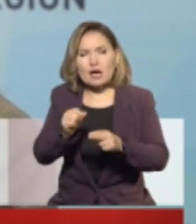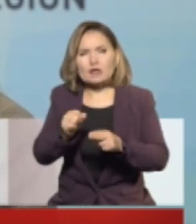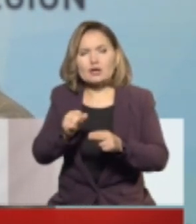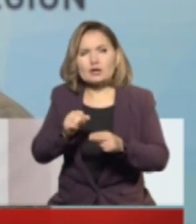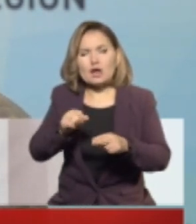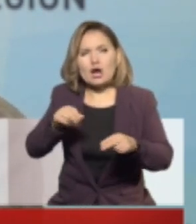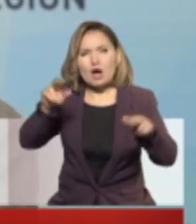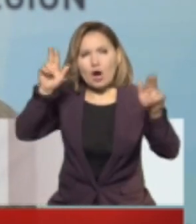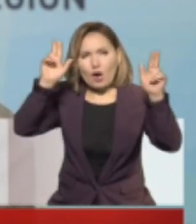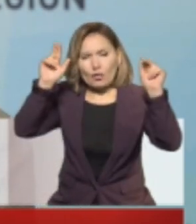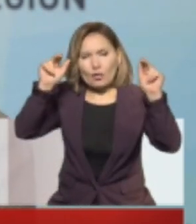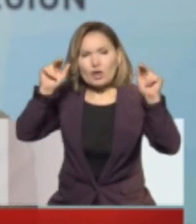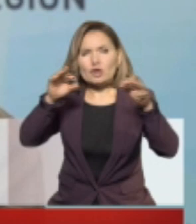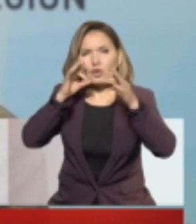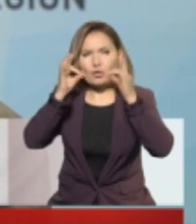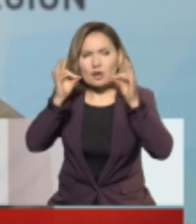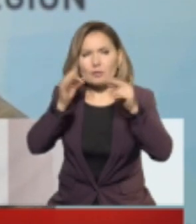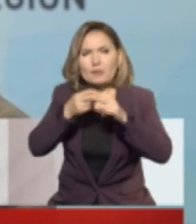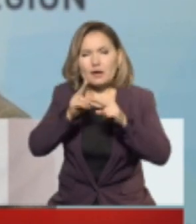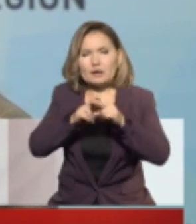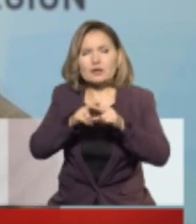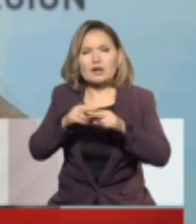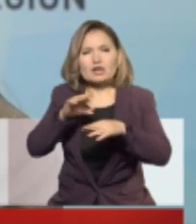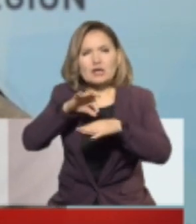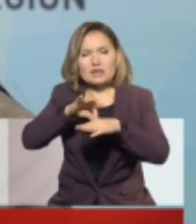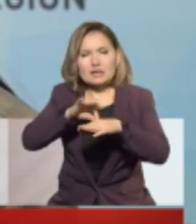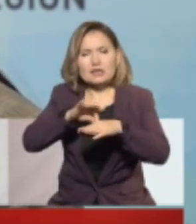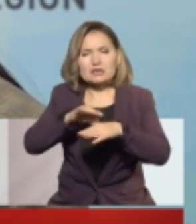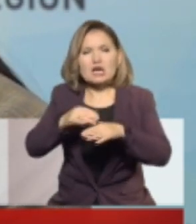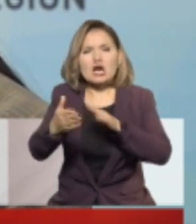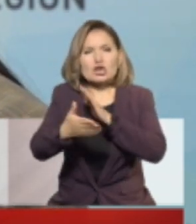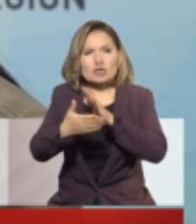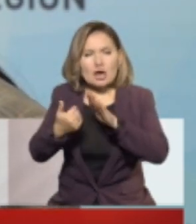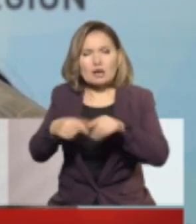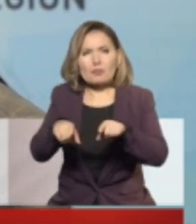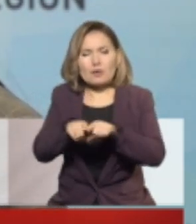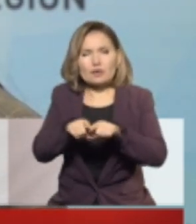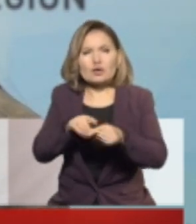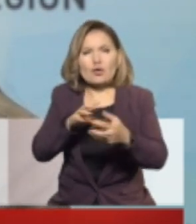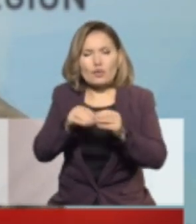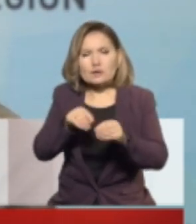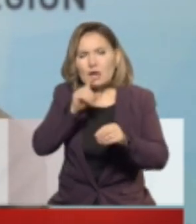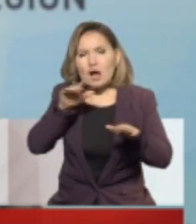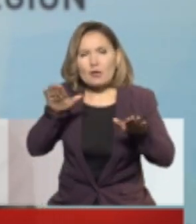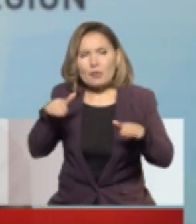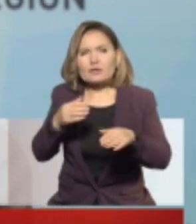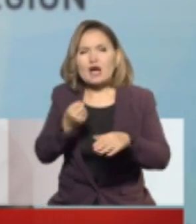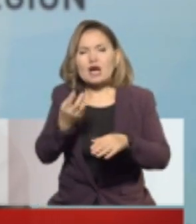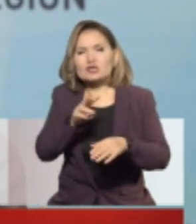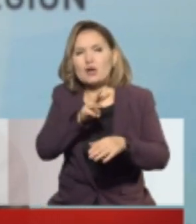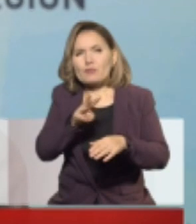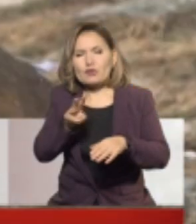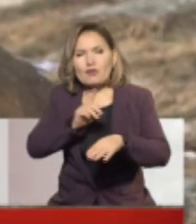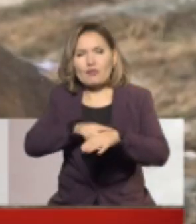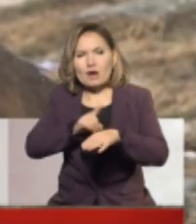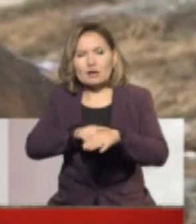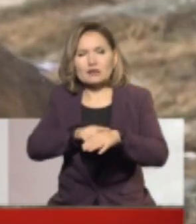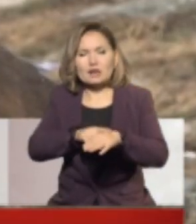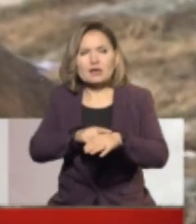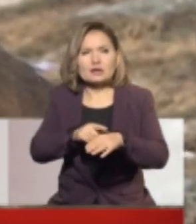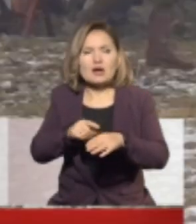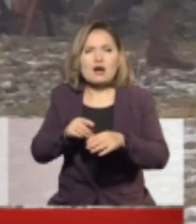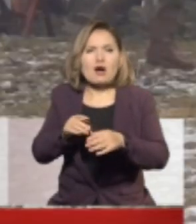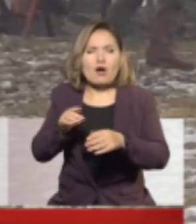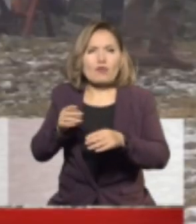немесе қоянның терісінен шақырып, солай қанша минутта келіп қолға қонған солай бағалайды.